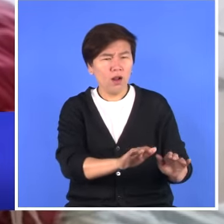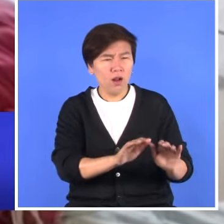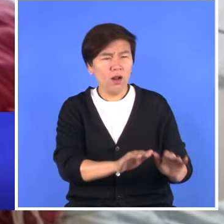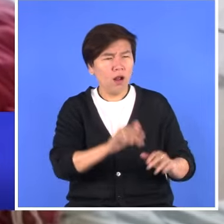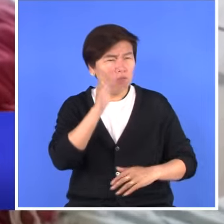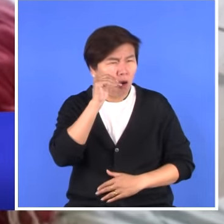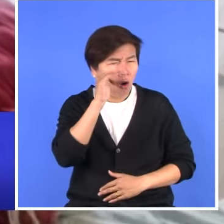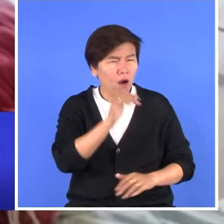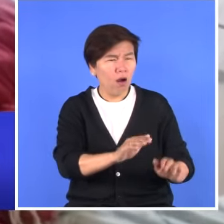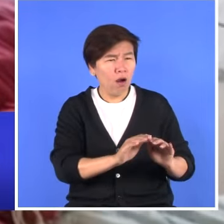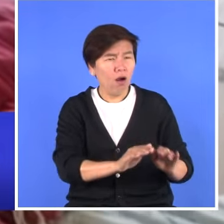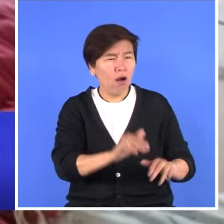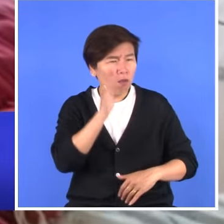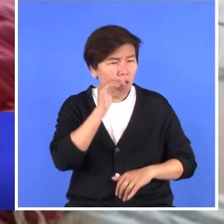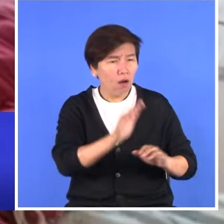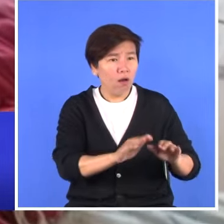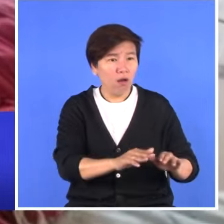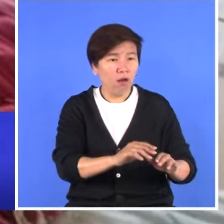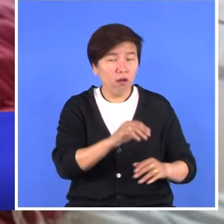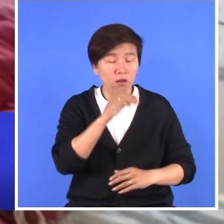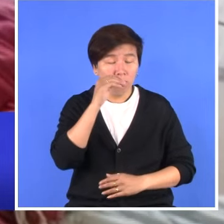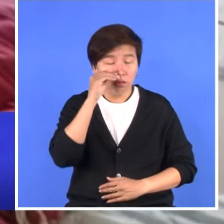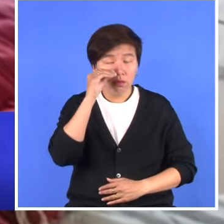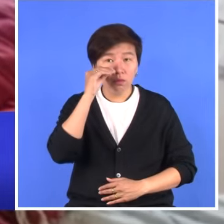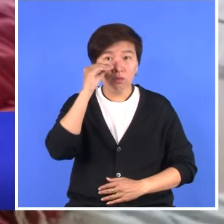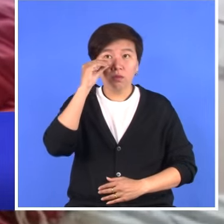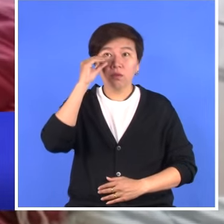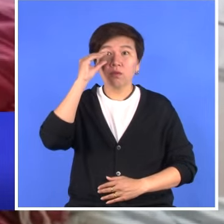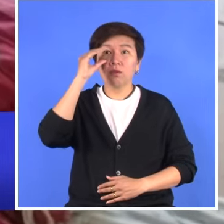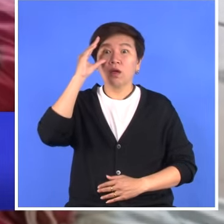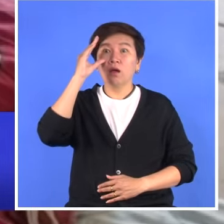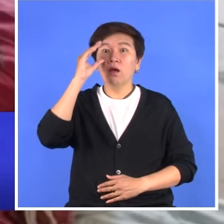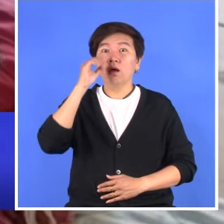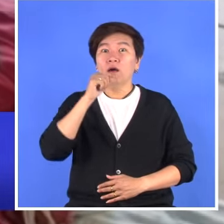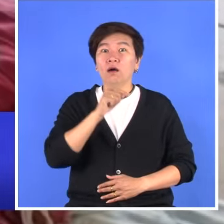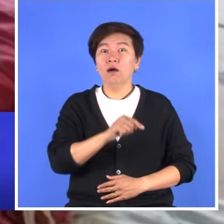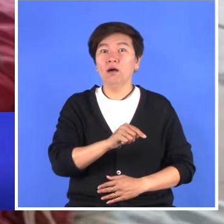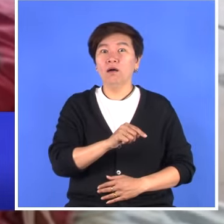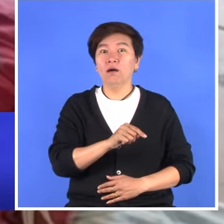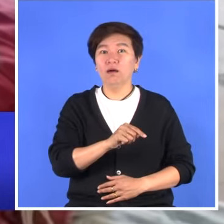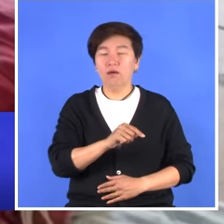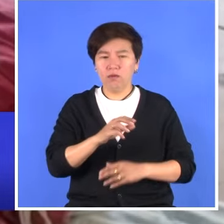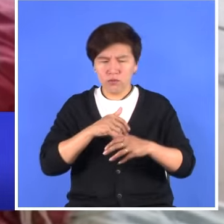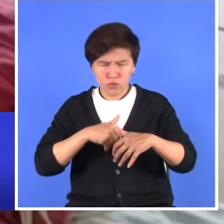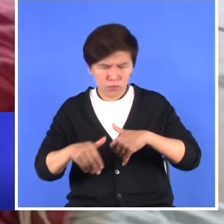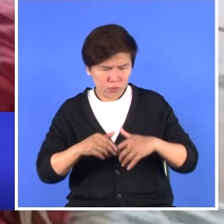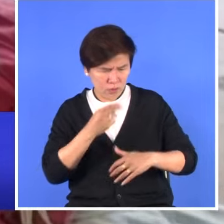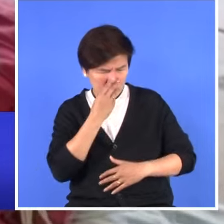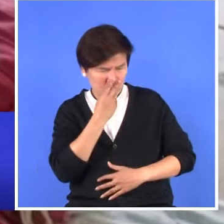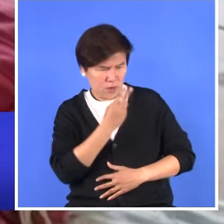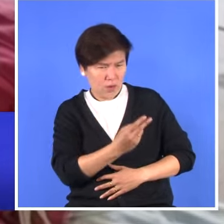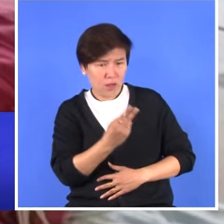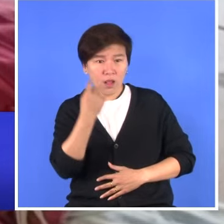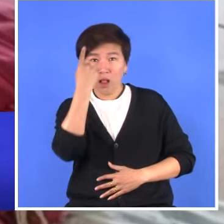ฟื้นคืนชีพขึ้นมาค่ะแล้วหลังจากที่คุณลุงชาญชัยฟื้นคืนชีพขึ้นมาชาวบ้านและยาดญ่าก็พาสังเกตเห็นว่าเอ๊หน้าตา